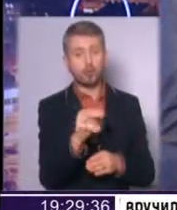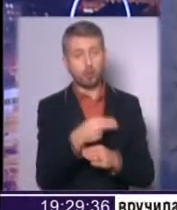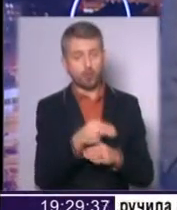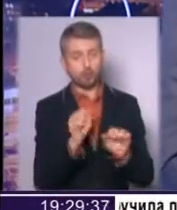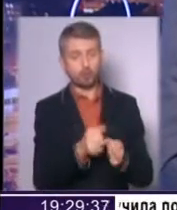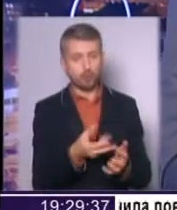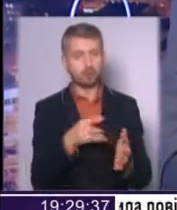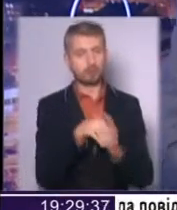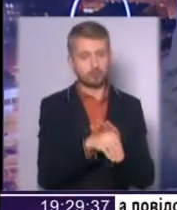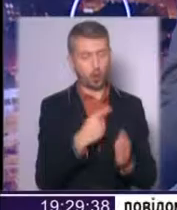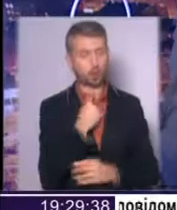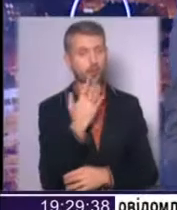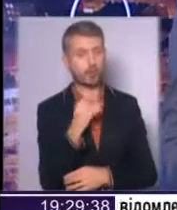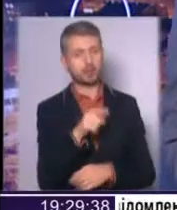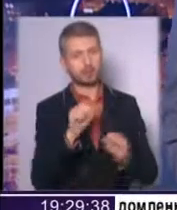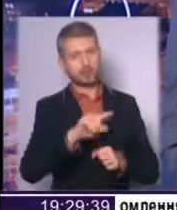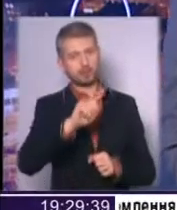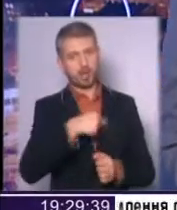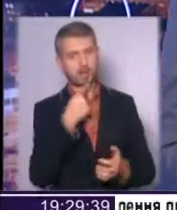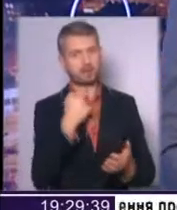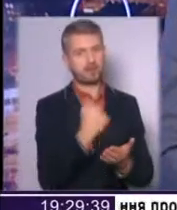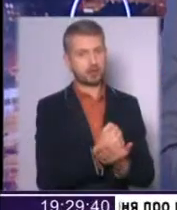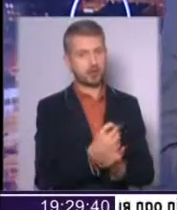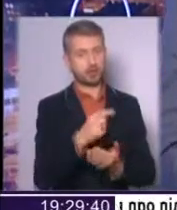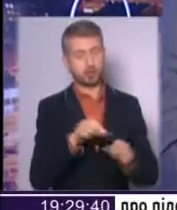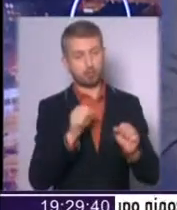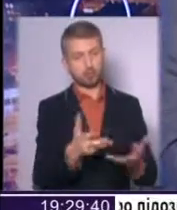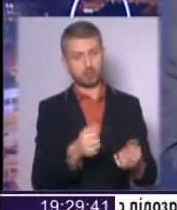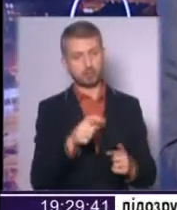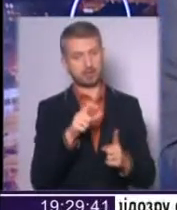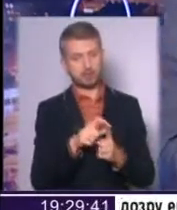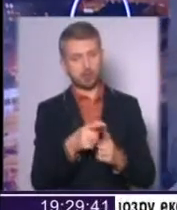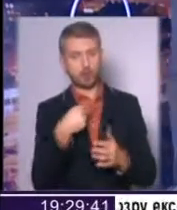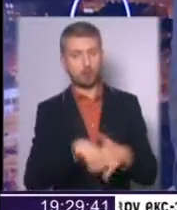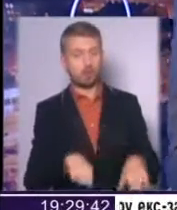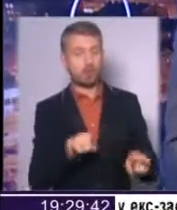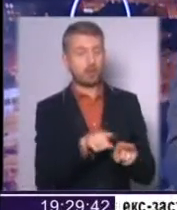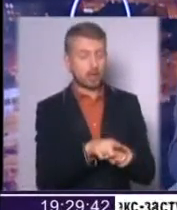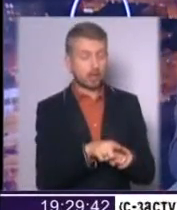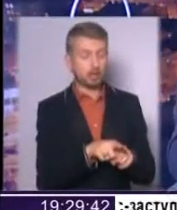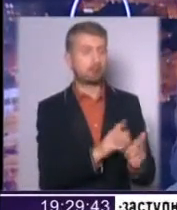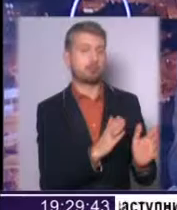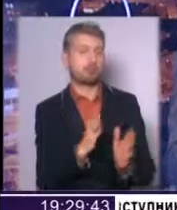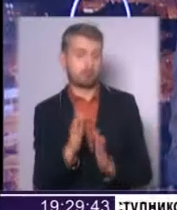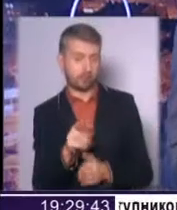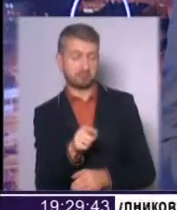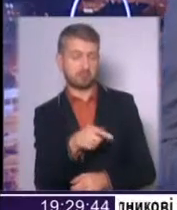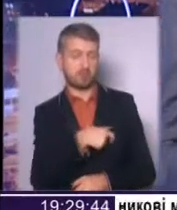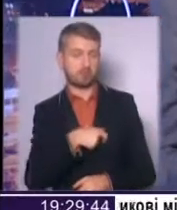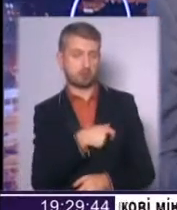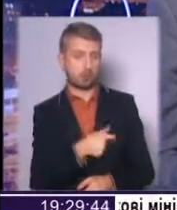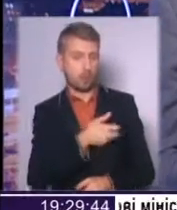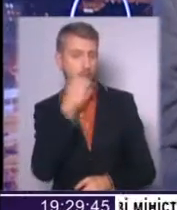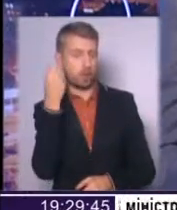відповідав, чому їх не можна вносити. От дивіться, перший момент. На рахунок ми говоримо за слово закон про обговорення в першому читанні, і в